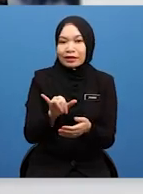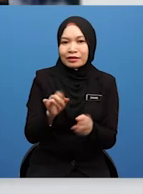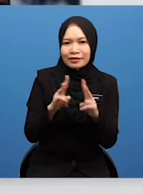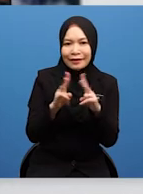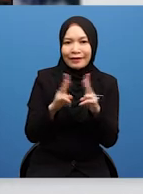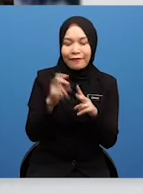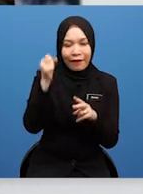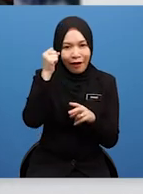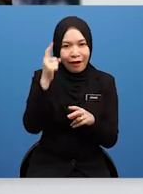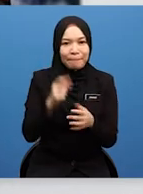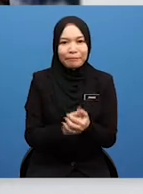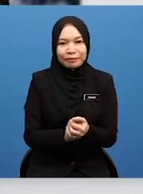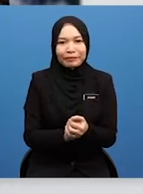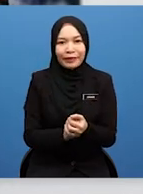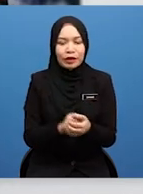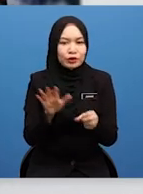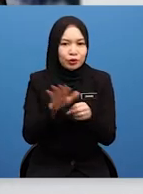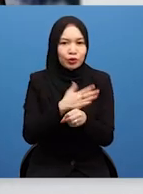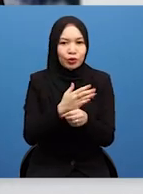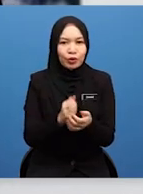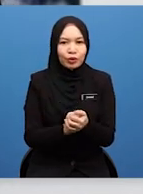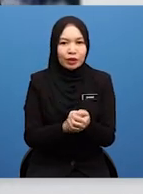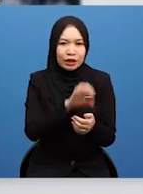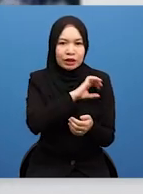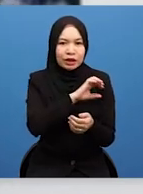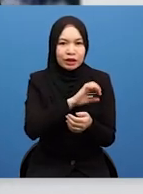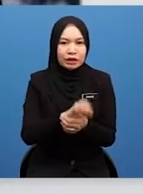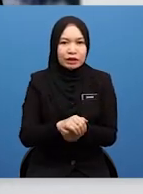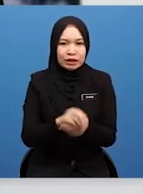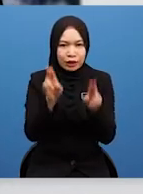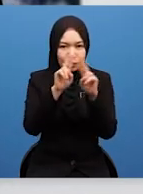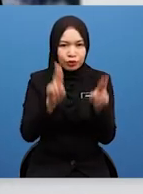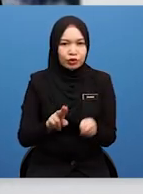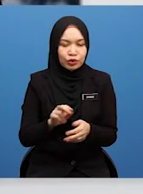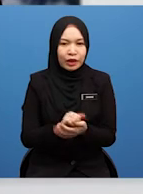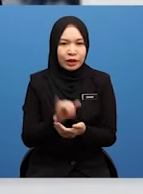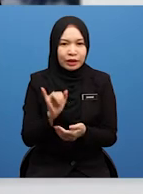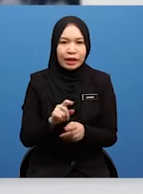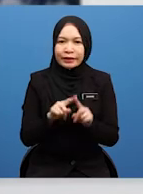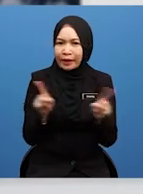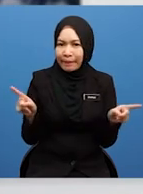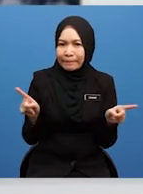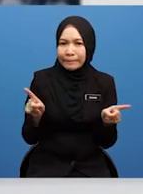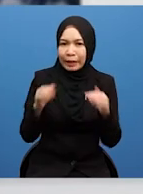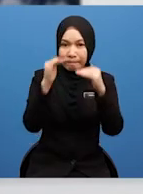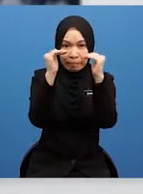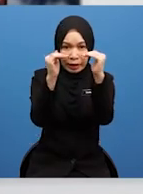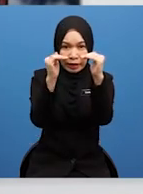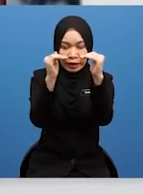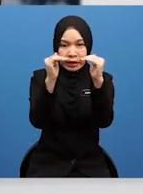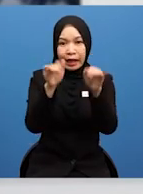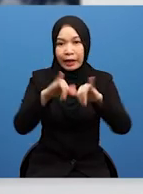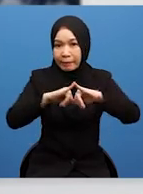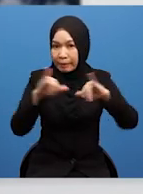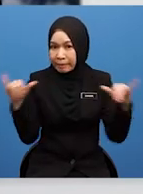tentang penyerangan apresiasi tadi tapi pengkaryaan dan perekat ini berbeda dari aspek kandungan dan juga